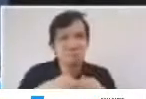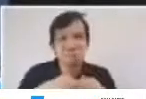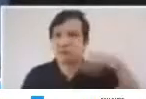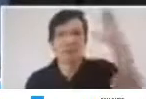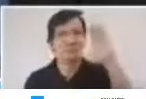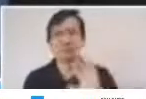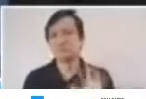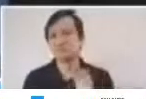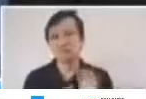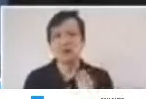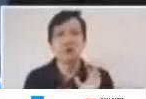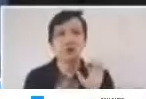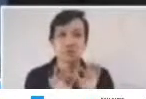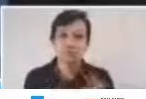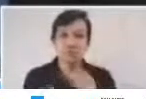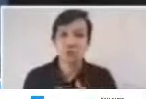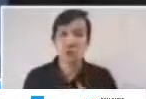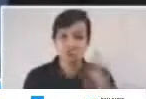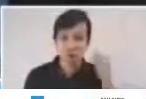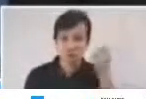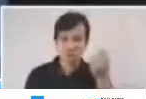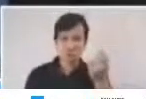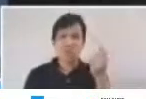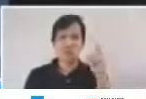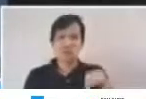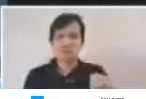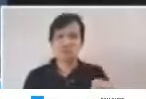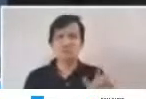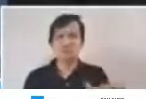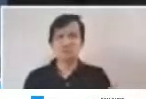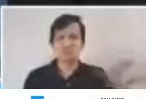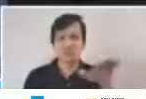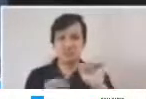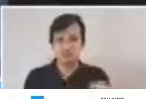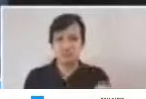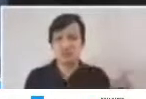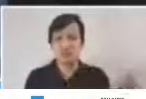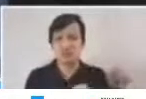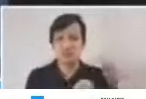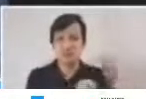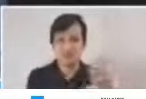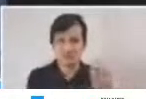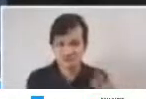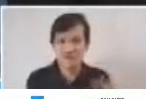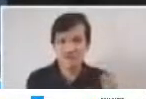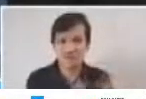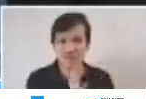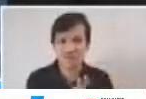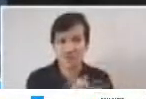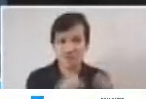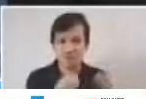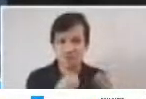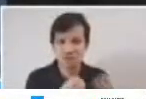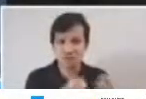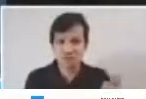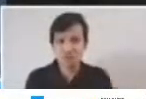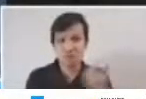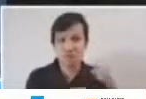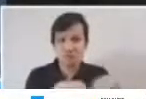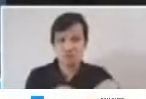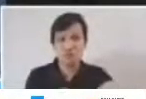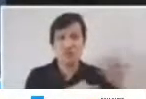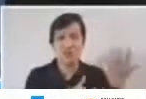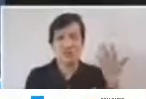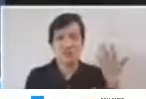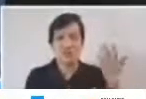yung mga gustong-gusto na talaga magpasalon o magpunta sa barbero. Ano-ano po yung mga dapat lang na serbisyong dapat